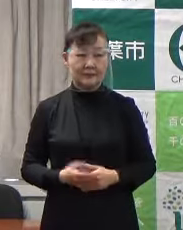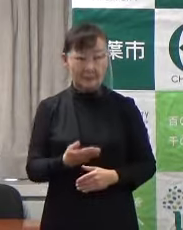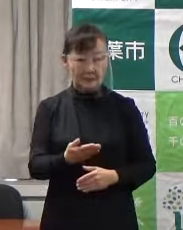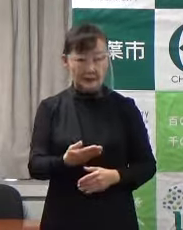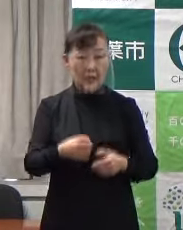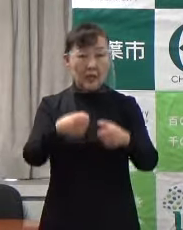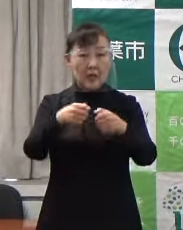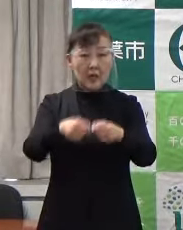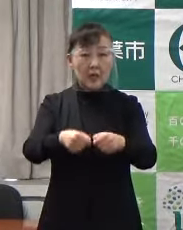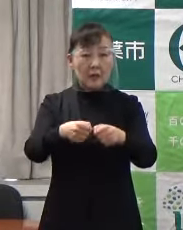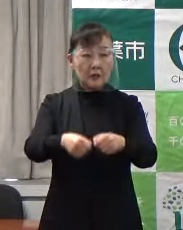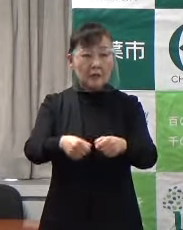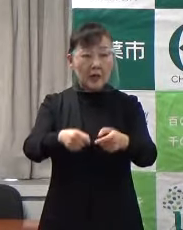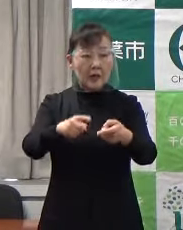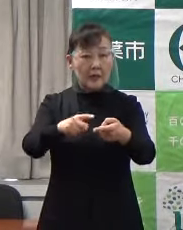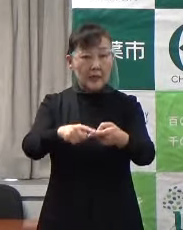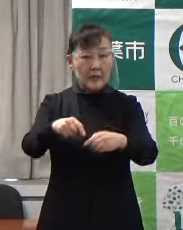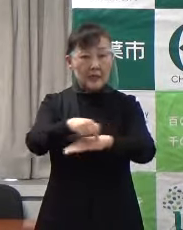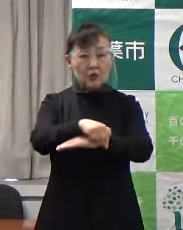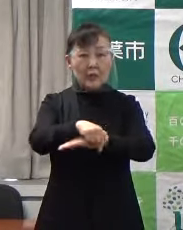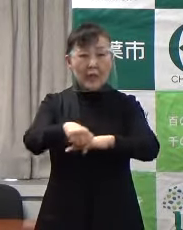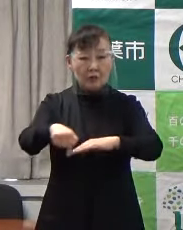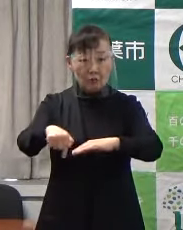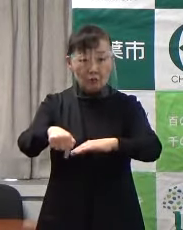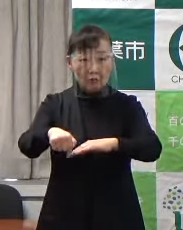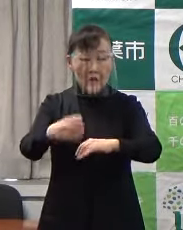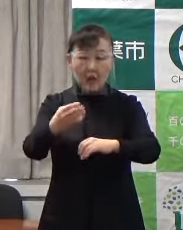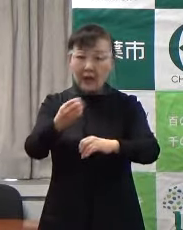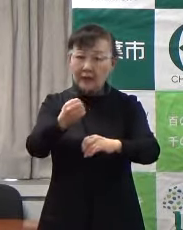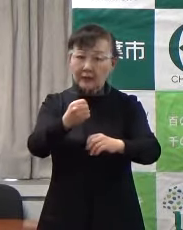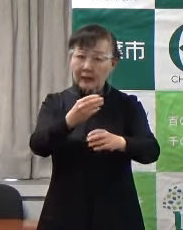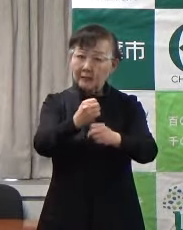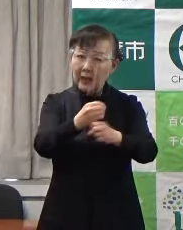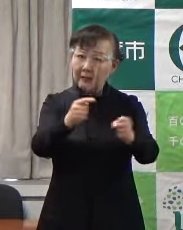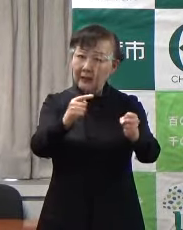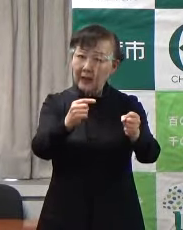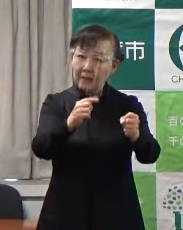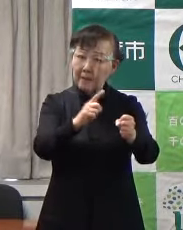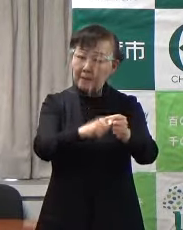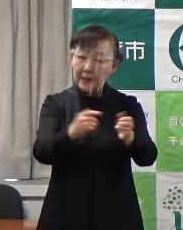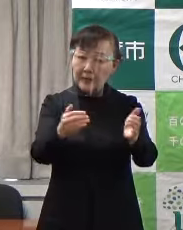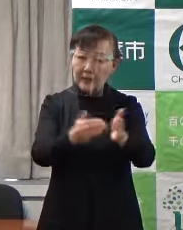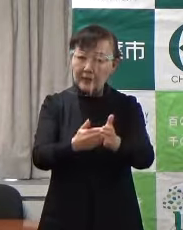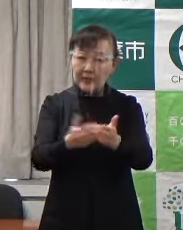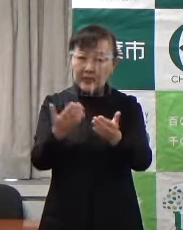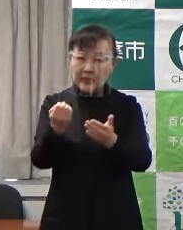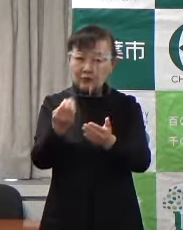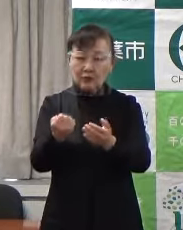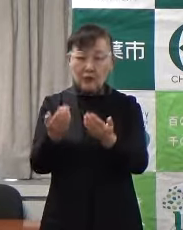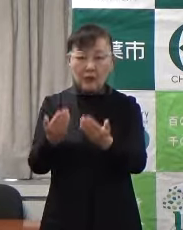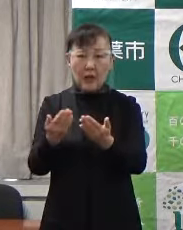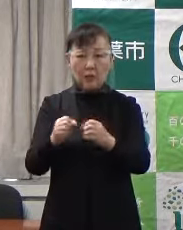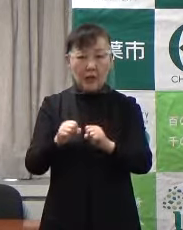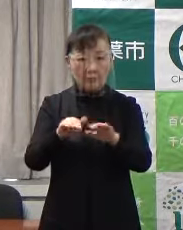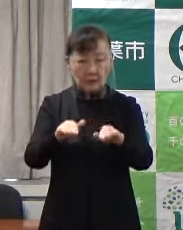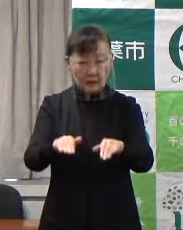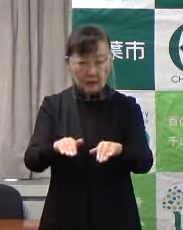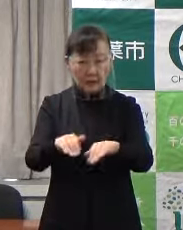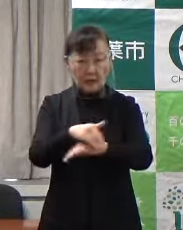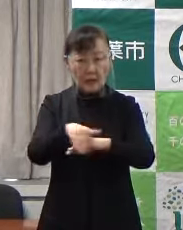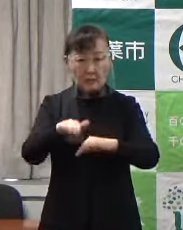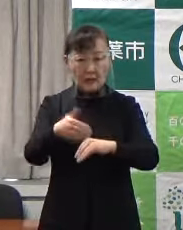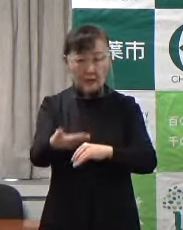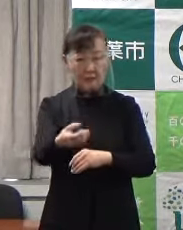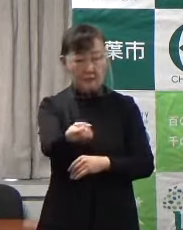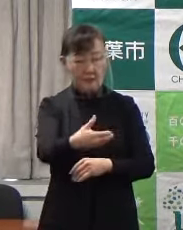具体的にスケジュールというか、何年までに何個終わらせるとか、そういうスケジューリングがあるんですか？